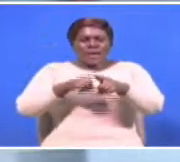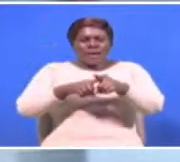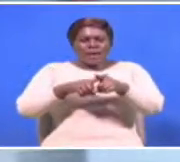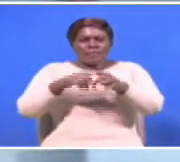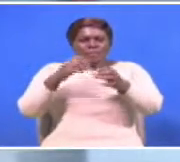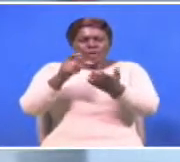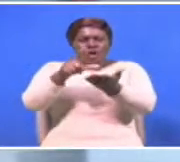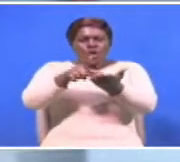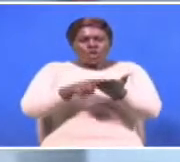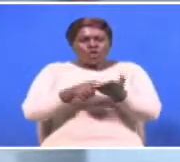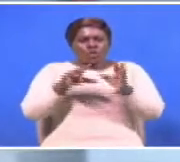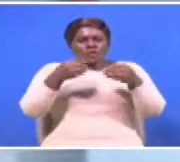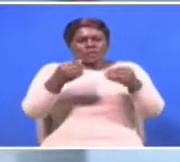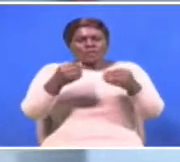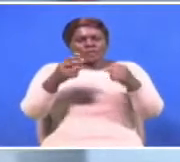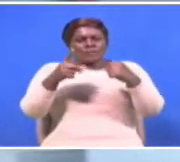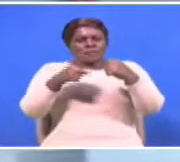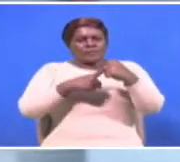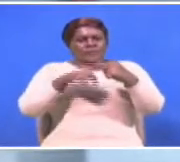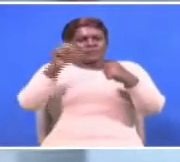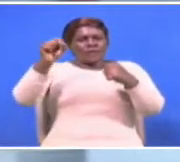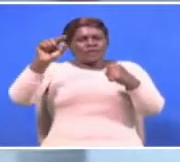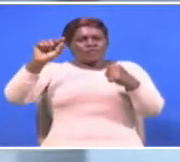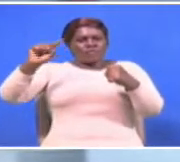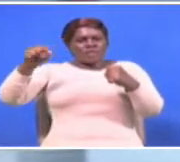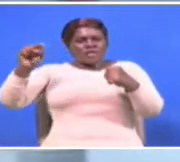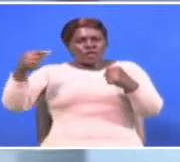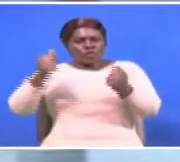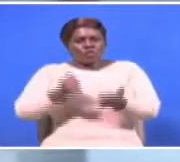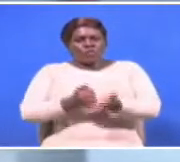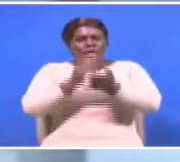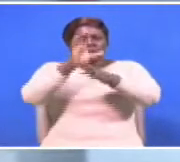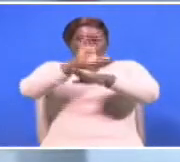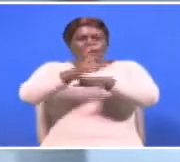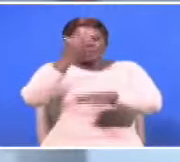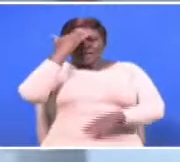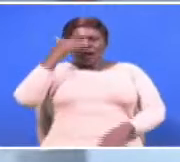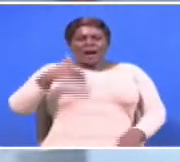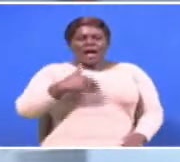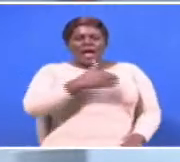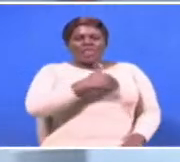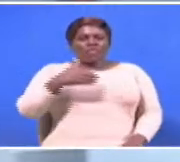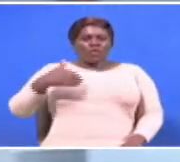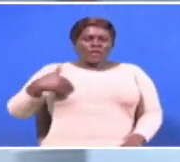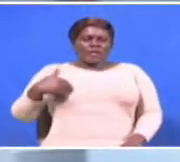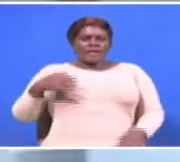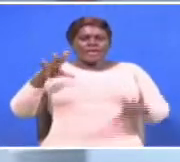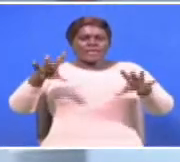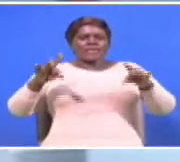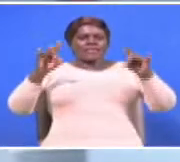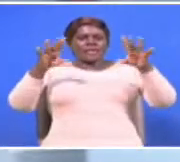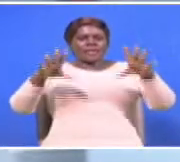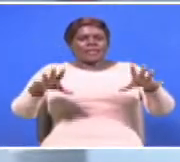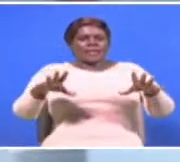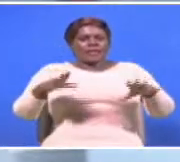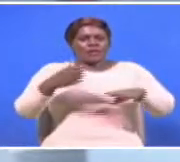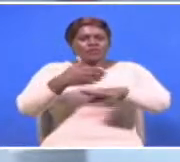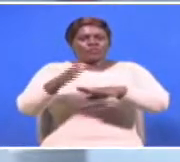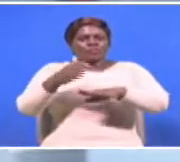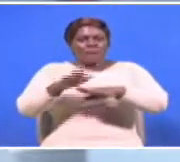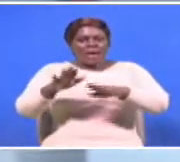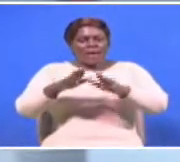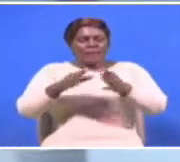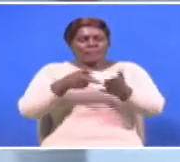lilipotoa mkopo wa shilingi milioni 65 kuisaidia kanisa la Katoliki la St. Monica Kitengela kununua kipande cha